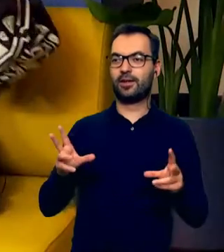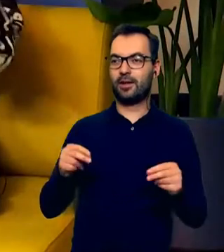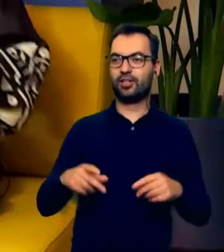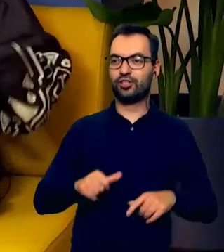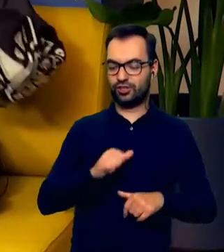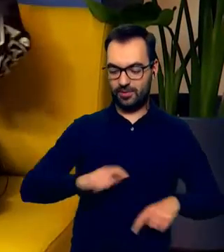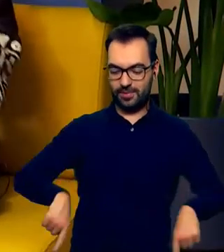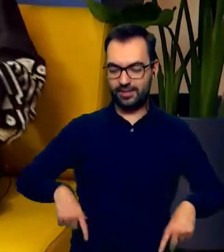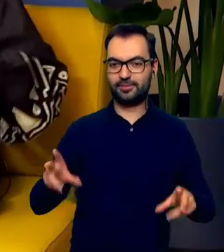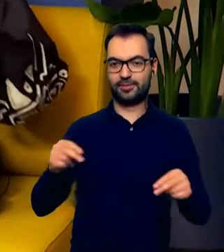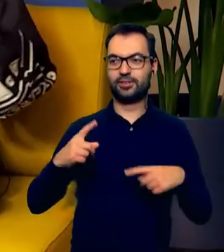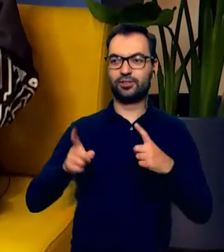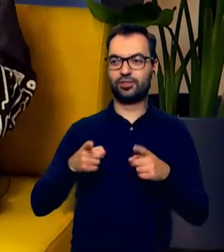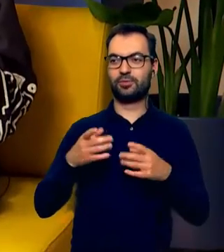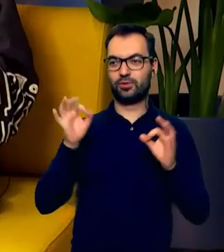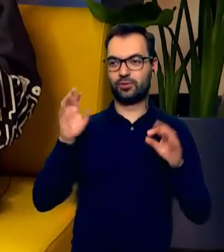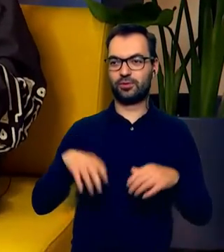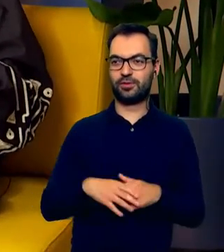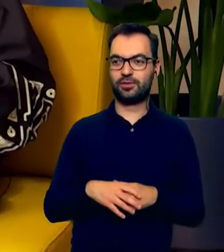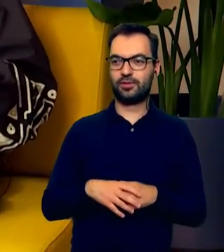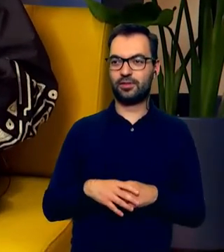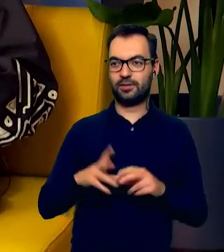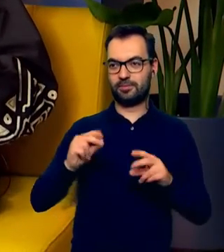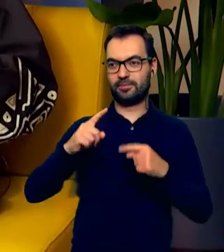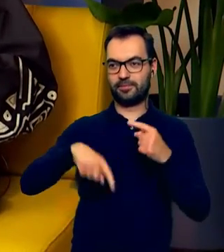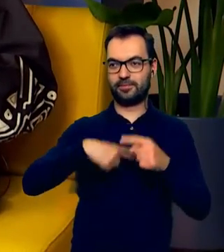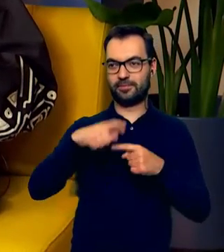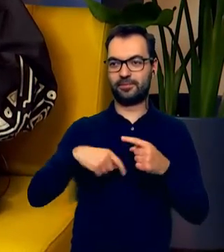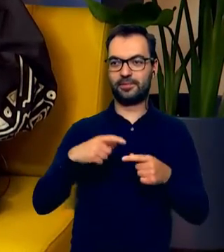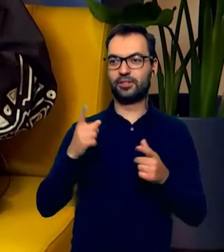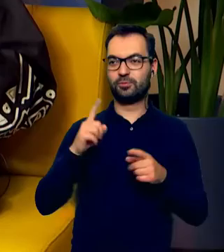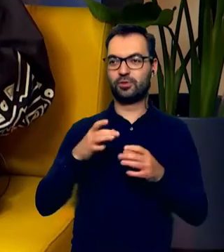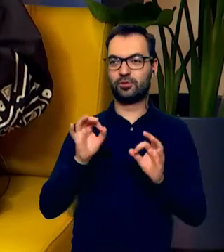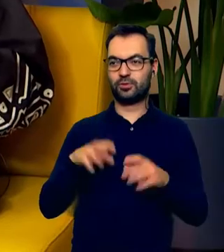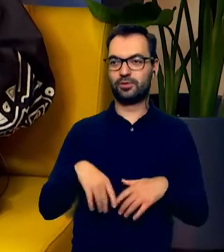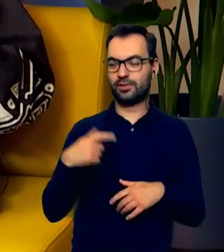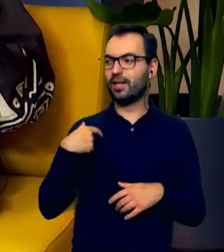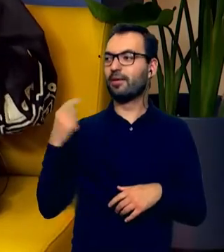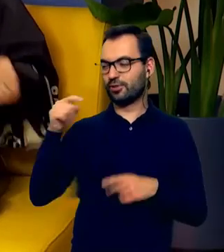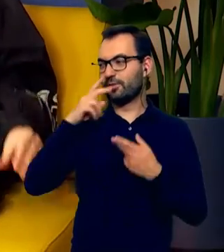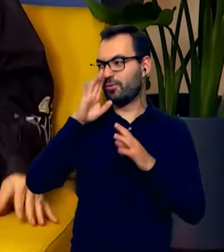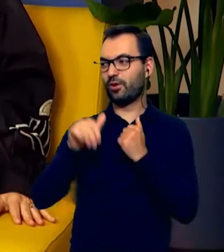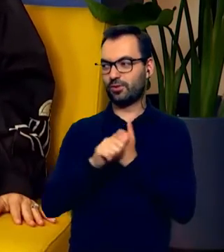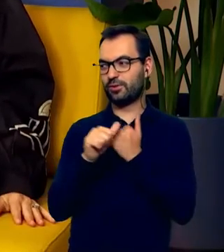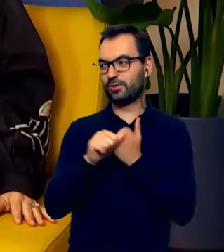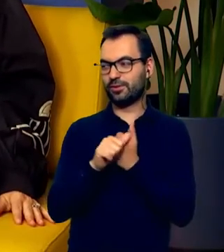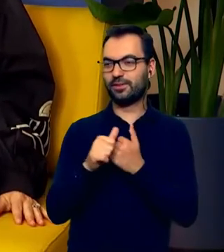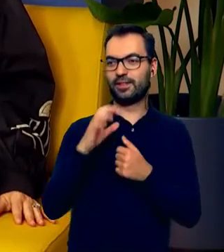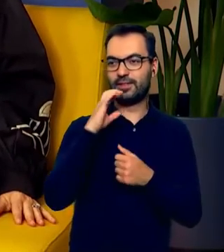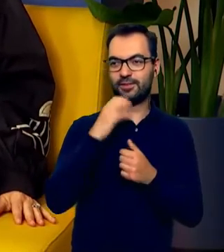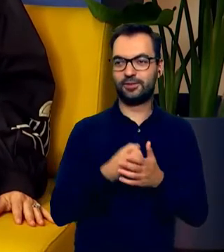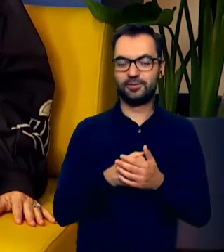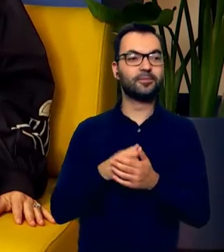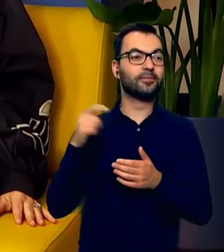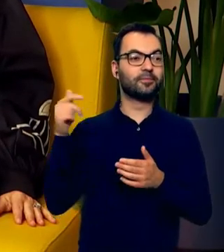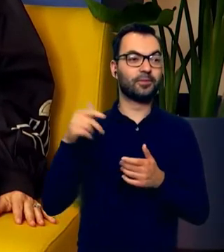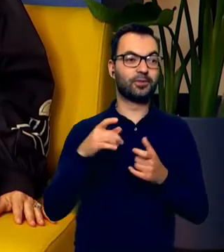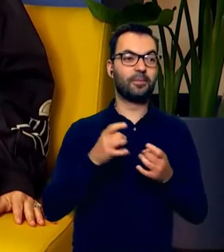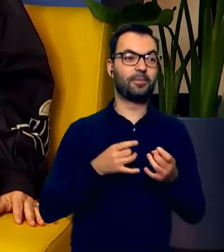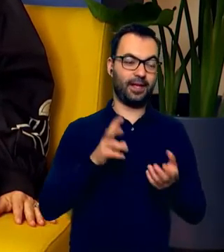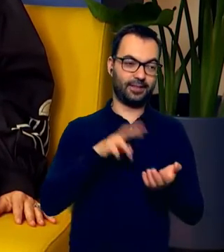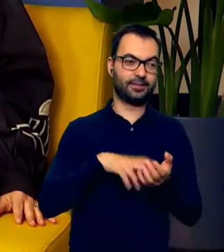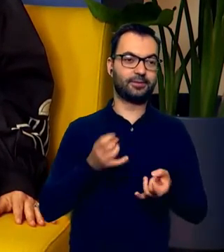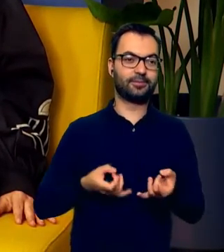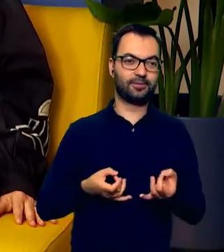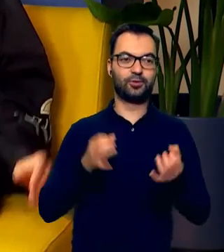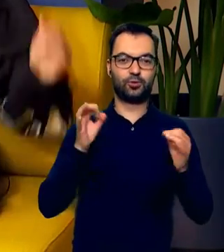bieżni, jakby się tak obracało, to by szybciej schło. Ewka, pomyślałaś o tym? Ja przyjdę, to ci pokażę, jak wykorzystać bieżnię. No można byłoby też na niej biegać po